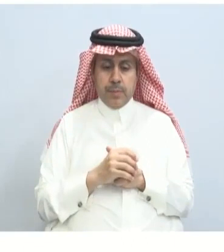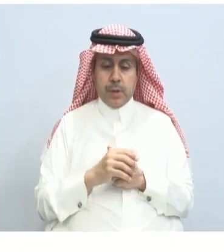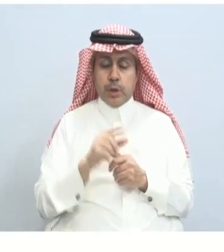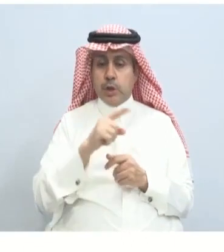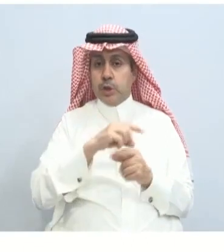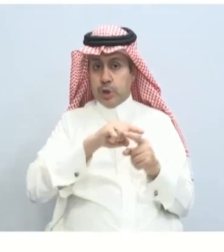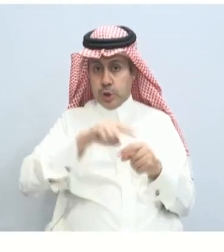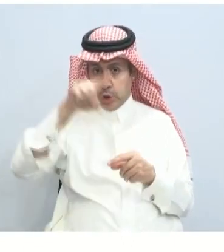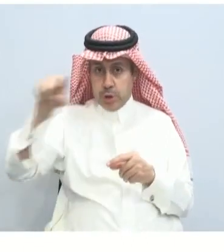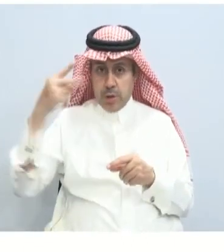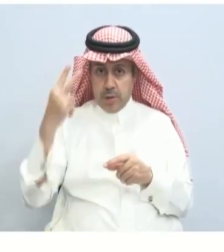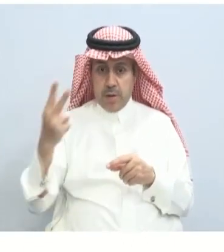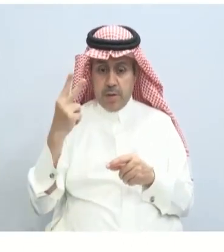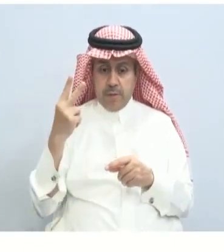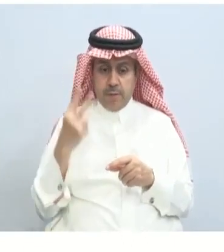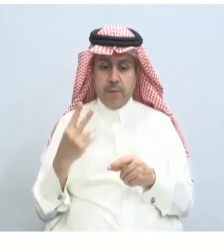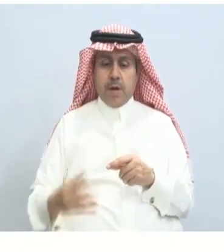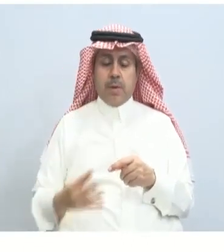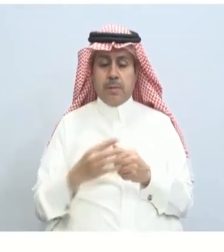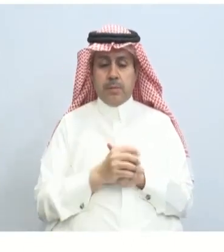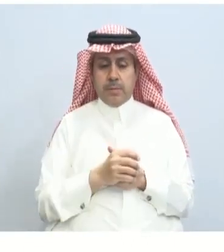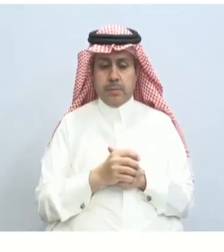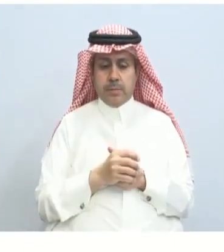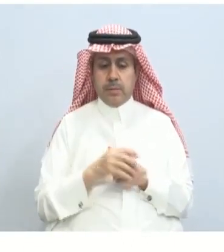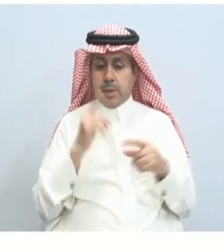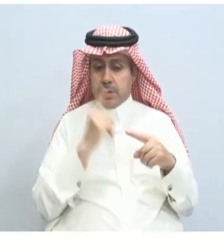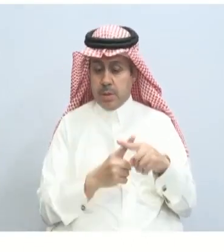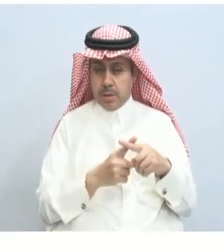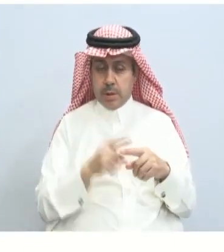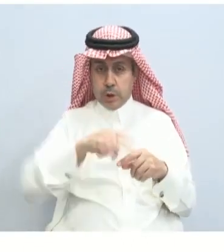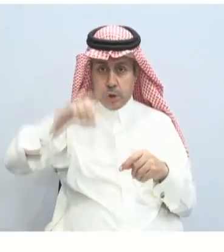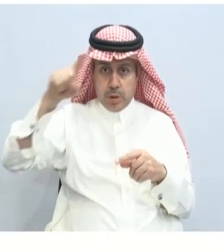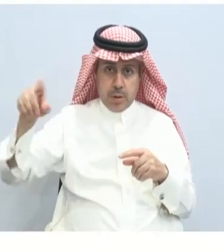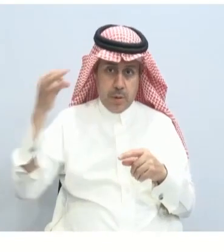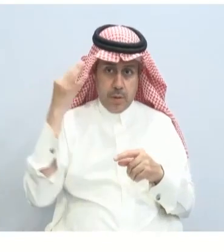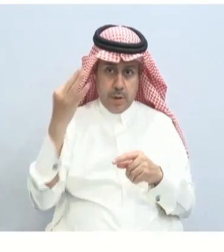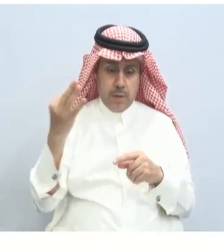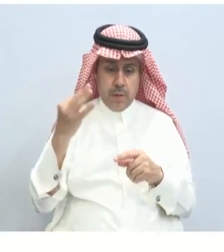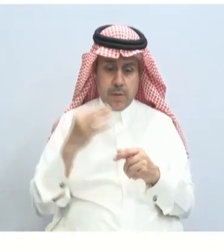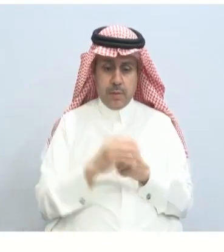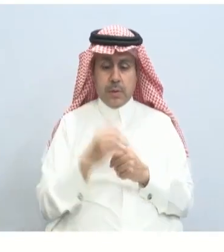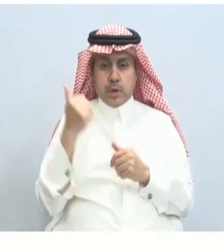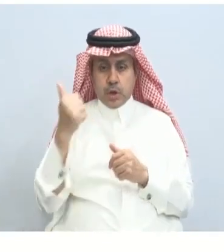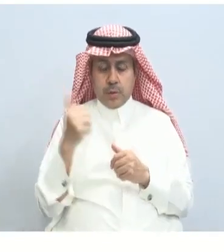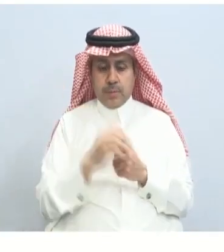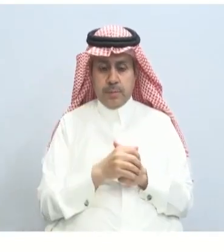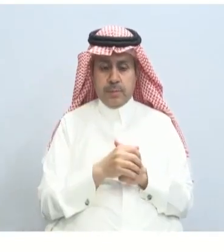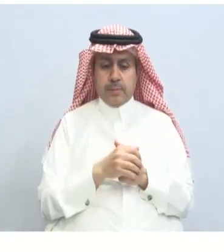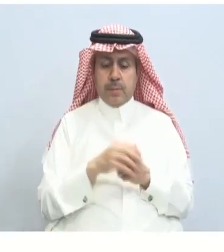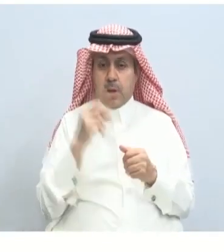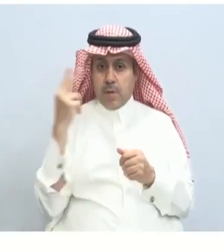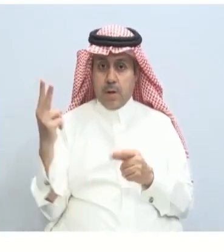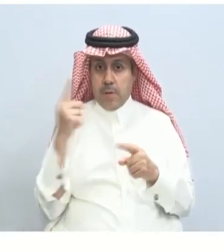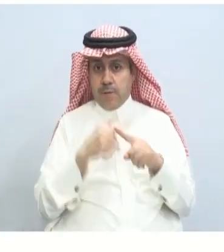في 1 جذر 2 و 2 في 2 تعطيني 4 زائدا جذر 3 في جذر 2 هذه بتعطيني جذر 6 و 2 في 2